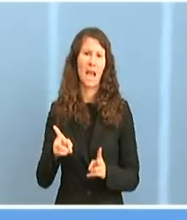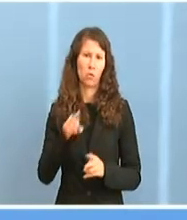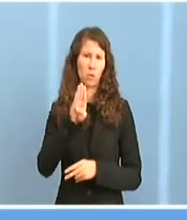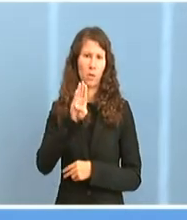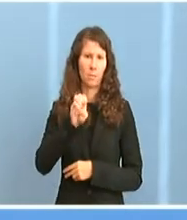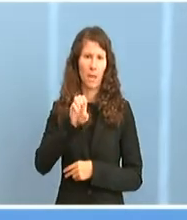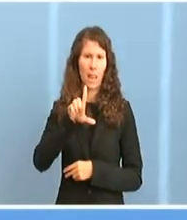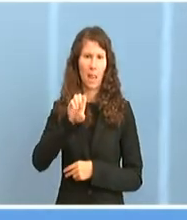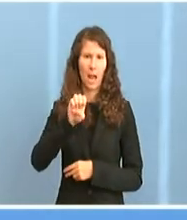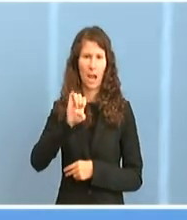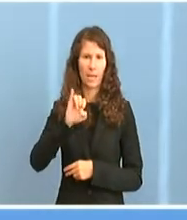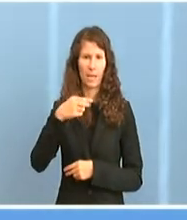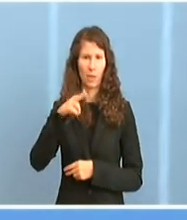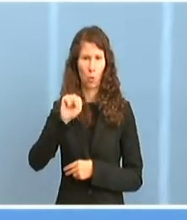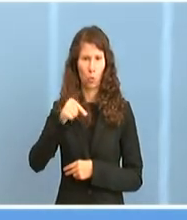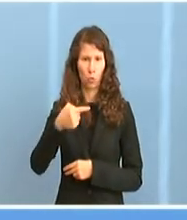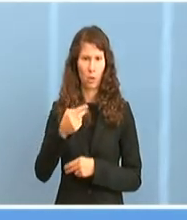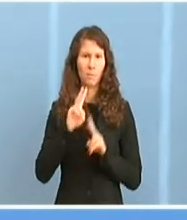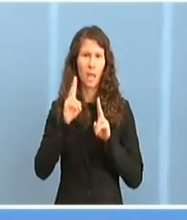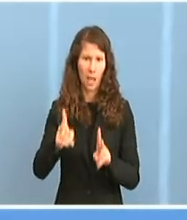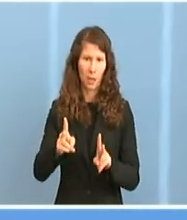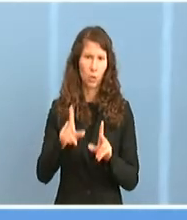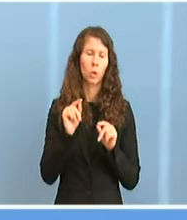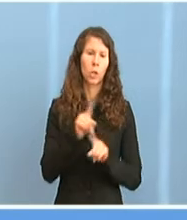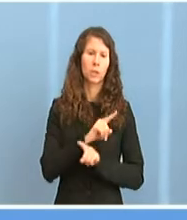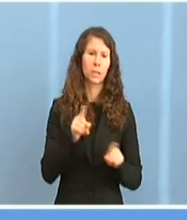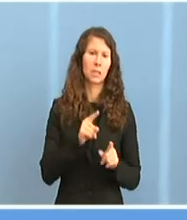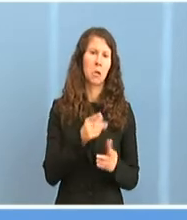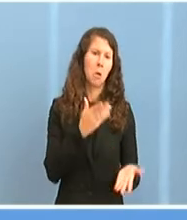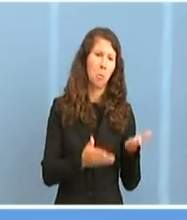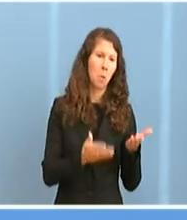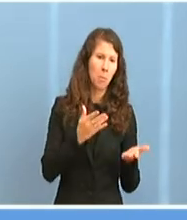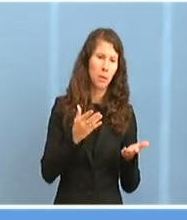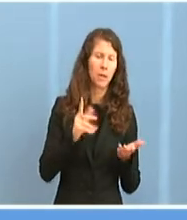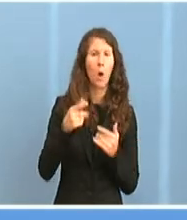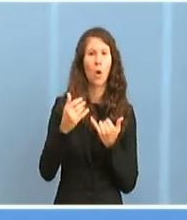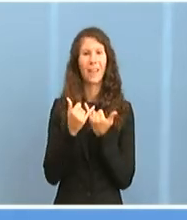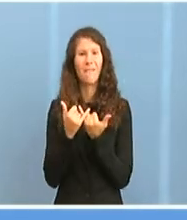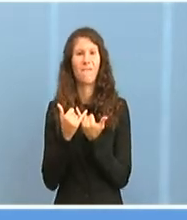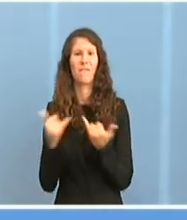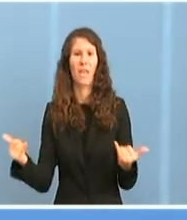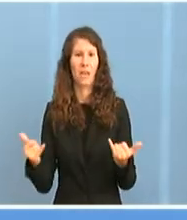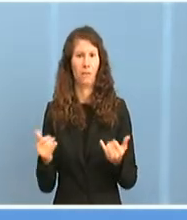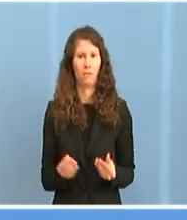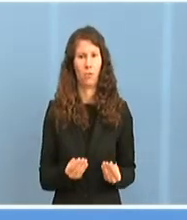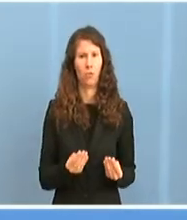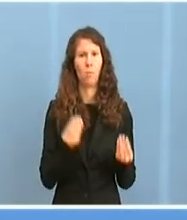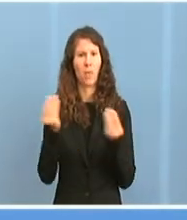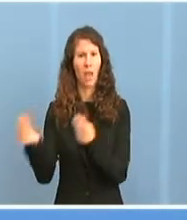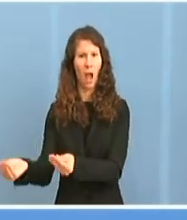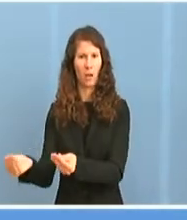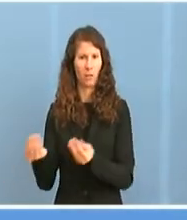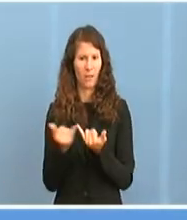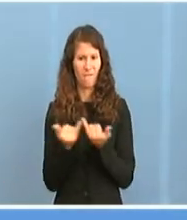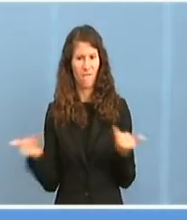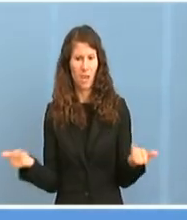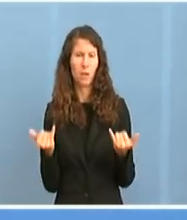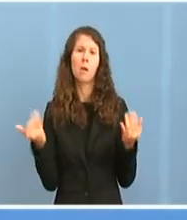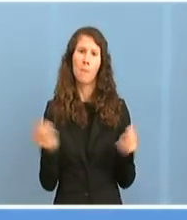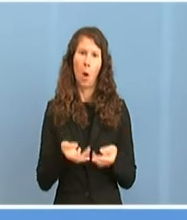nicht nur über die Frage des Ob, sondern auch über die Frage des Wie bedarf es einer gesetzlichen Grundlage. Das ist also